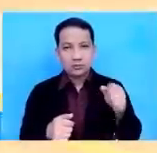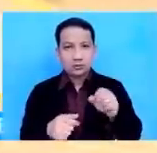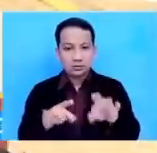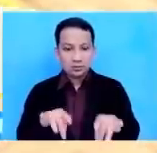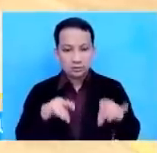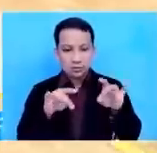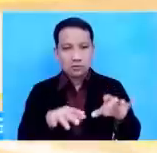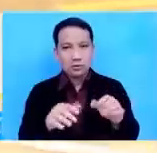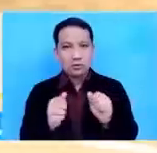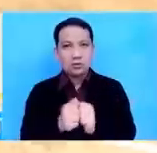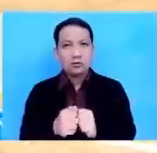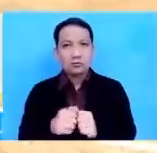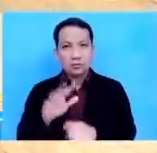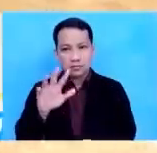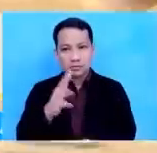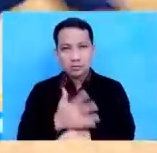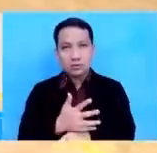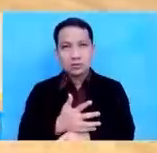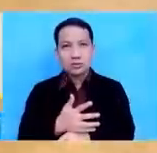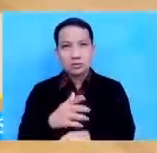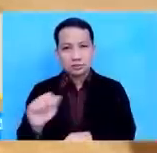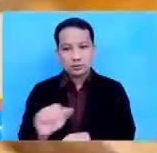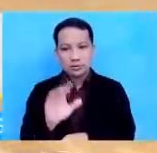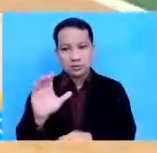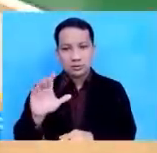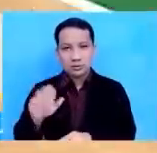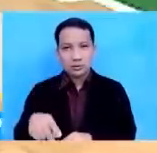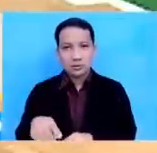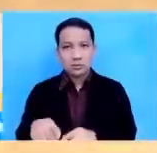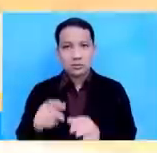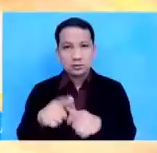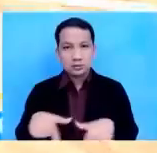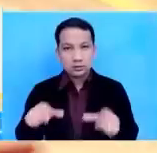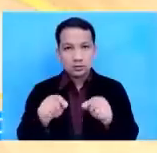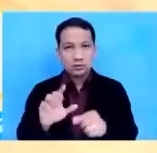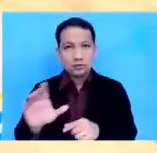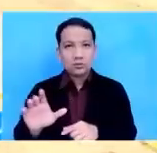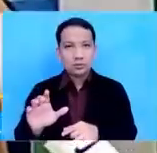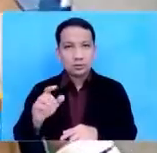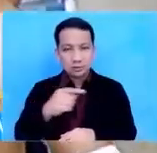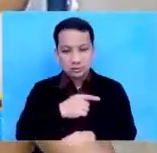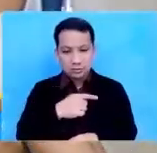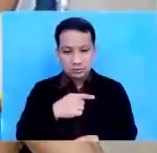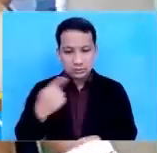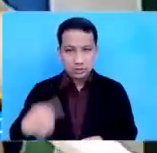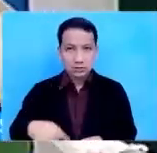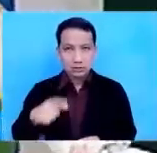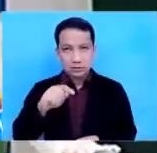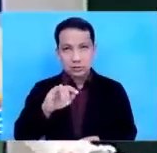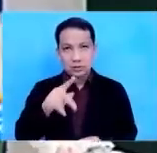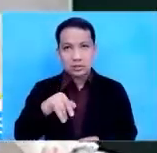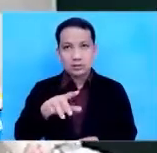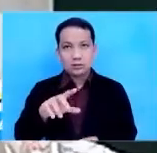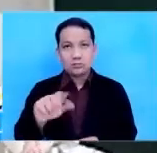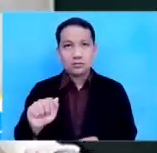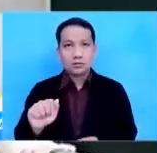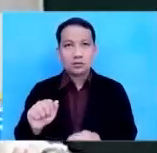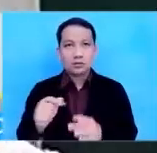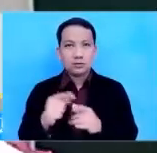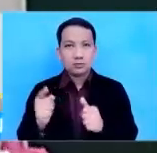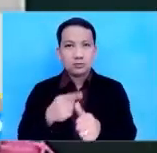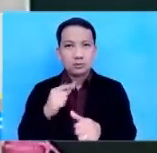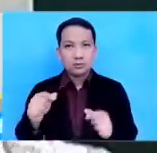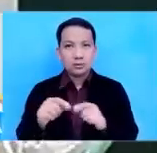Australia, 5-time defending Asia Cup champion Japan at Chinese Taipei. Unang lalabanan ng Gilas Women